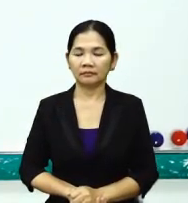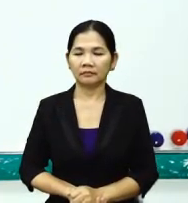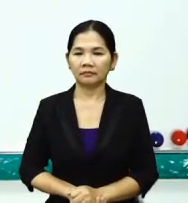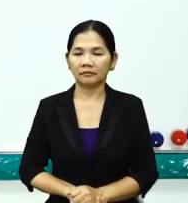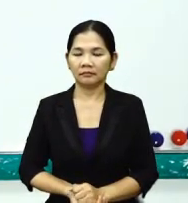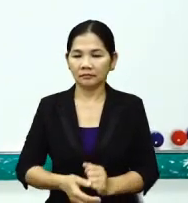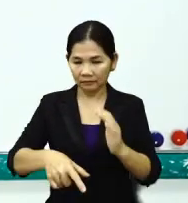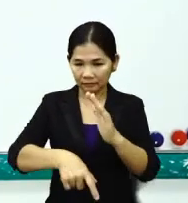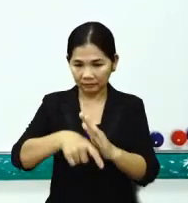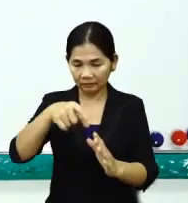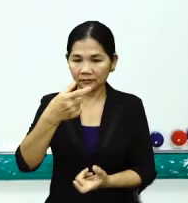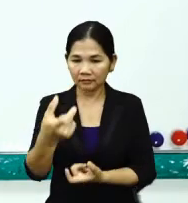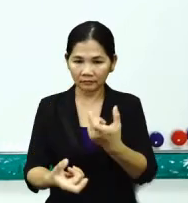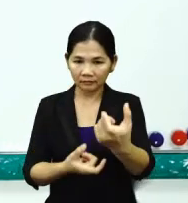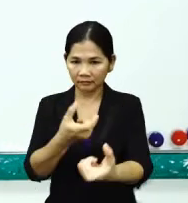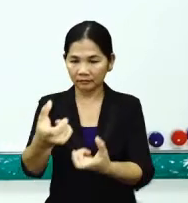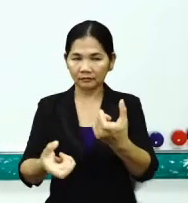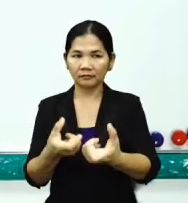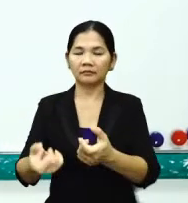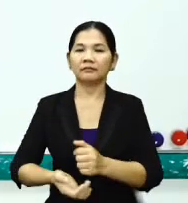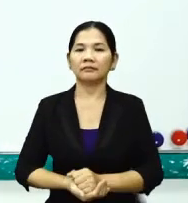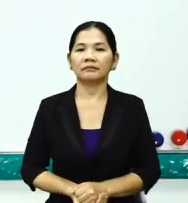ca lụ đồ